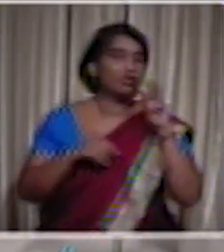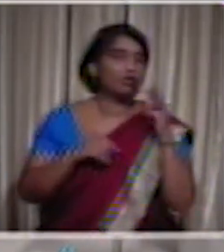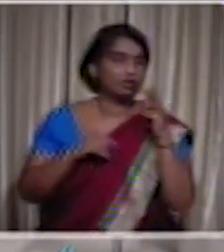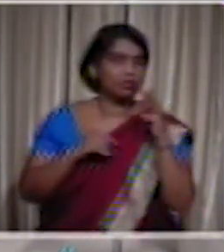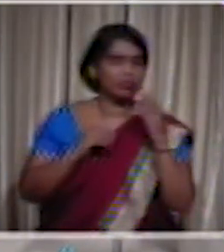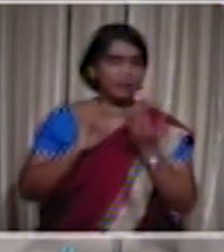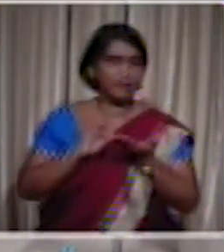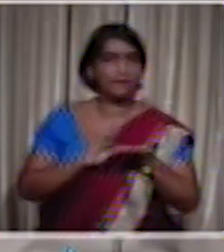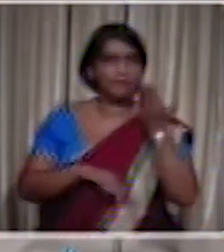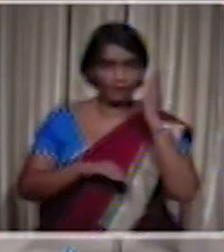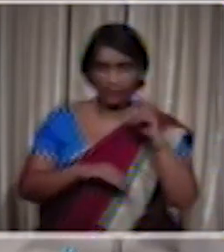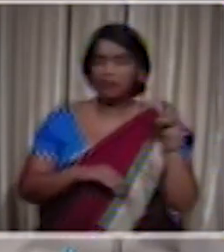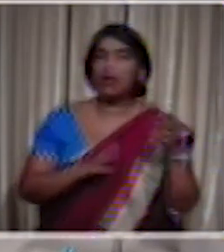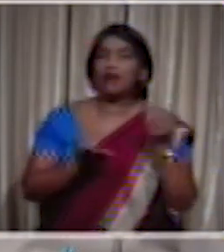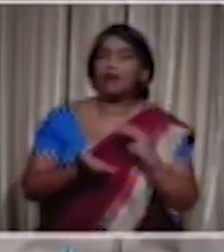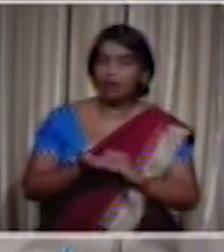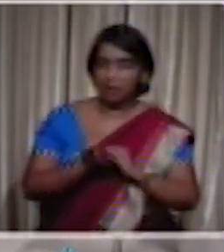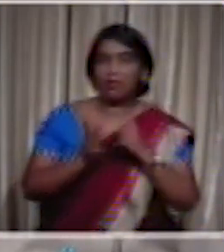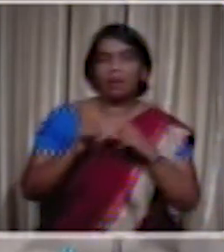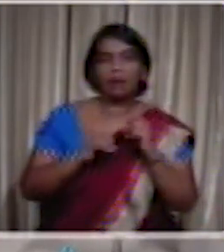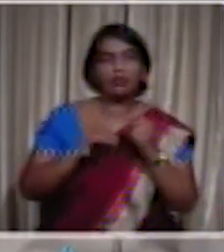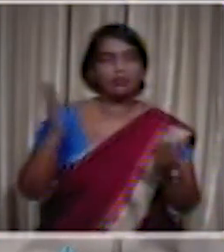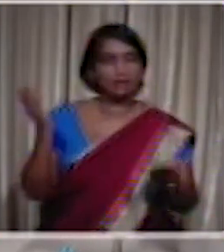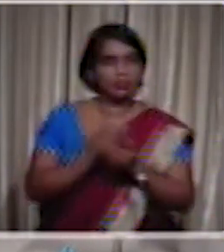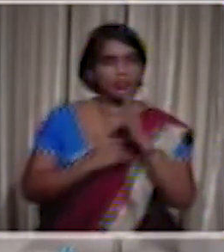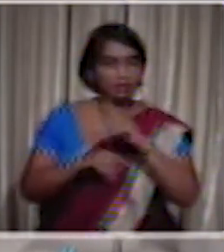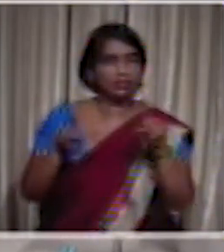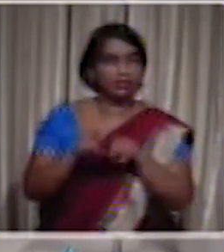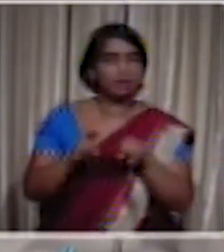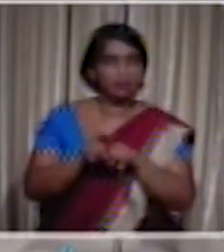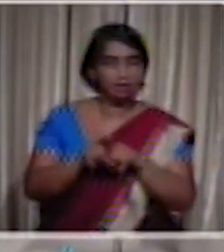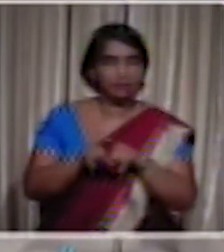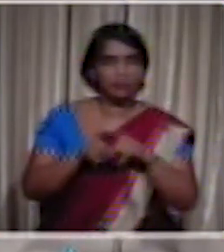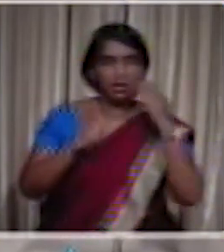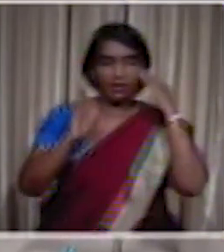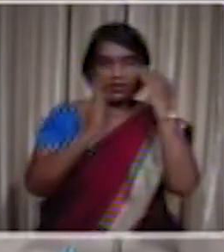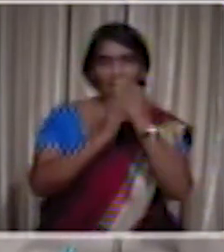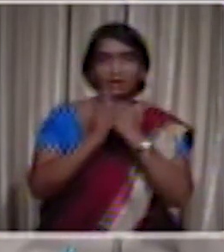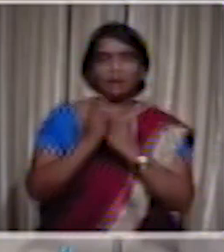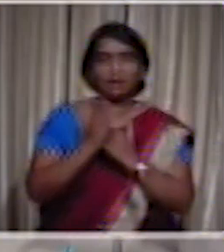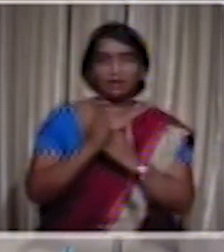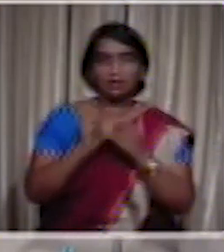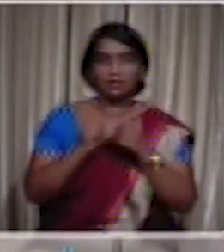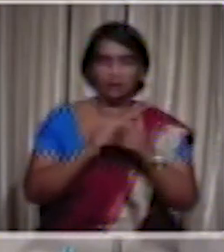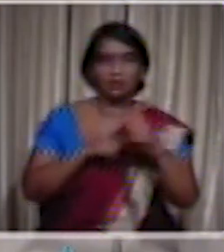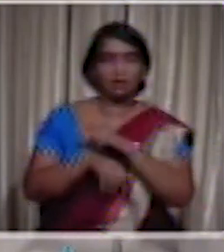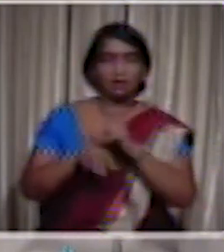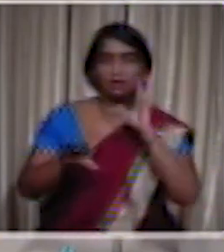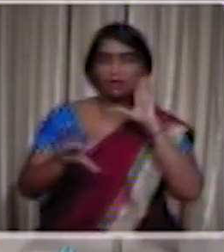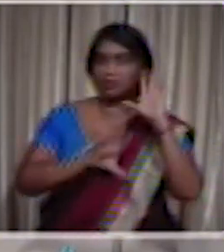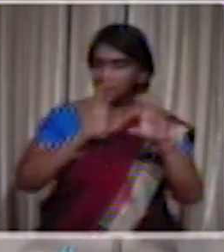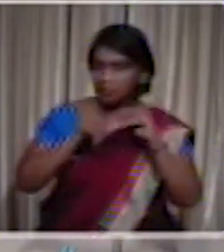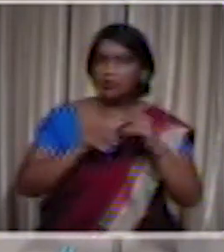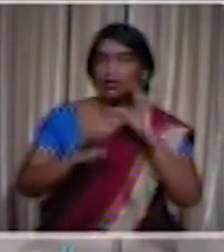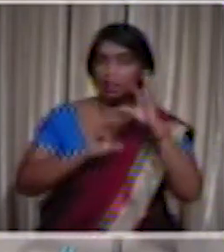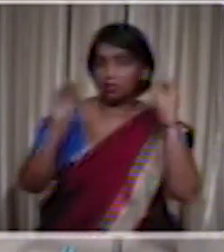මදක් වැඩි ප්‍රමාණයක් නැවත ආයතන කරලා තිනවා ලබන සතියේ අපි ප්‍රායෝගික පරීක්ෂණ අවසන් කරනවා මේ වෙනකොට අනිත් ඒවා දත්ත සියල්ල එන්ටර්